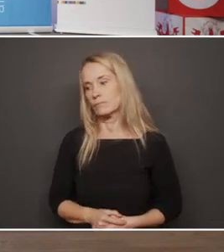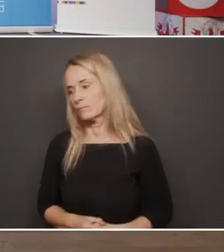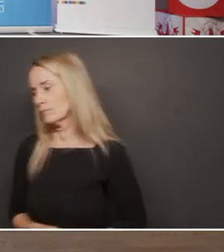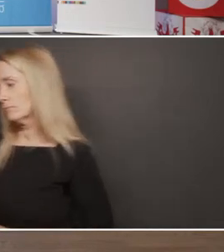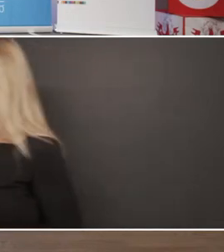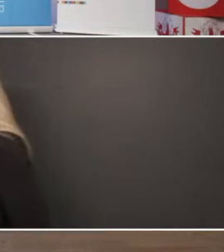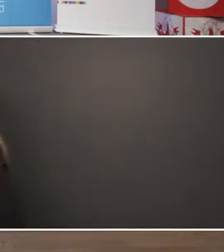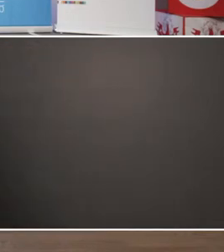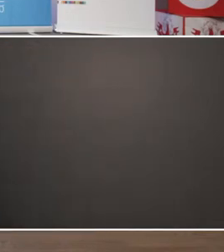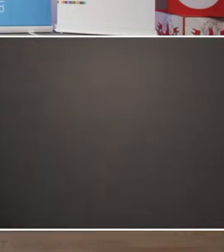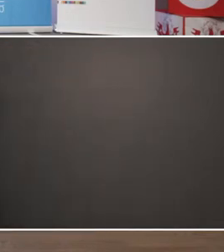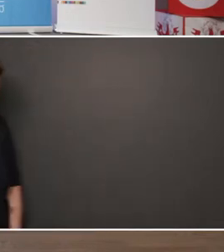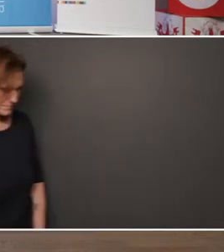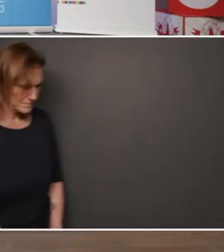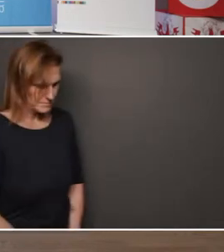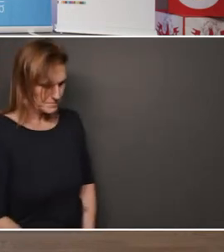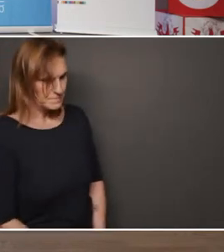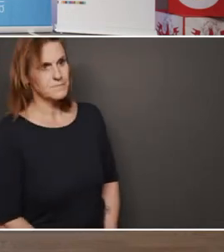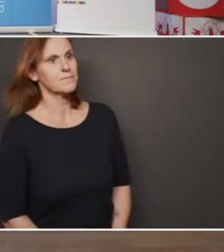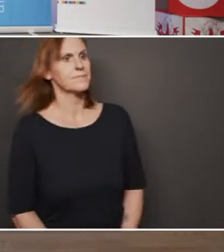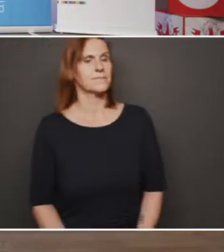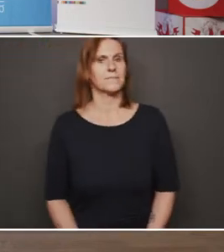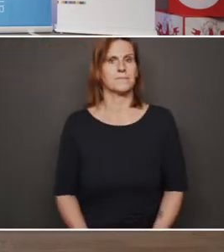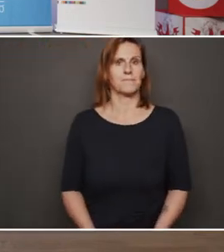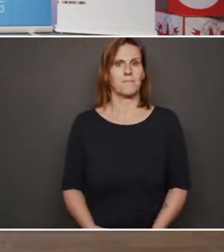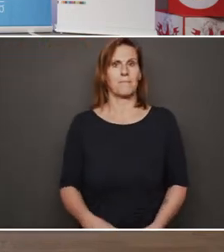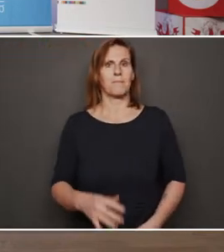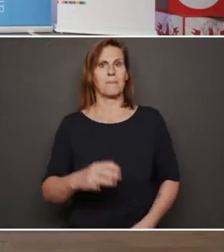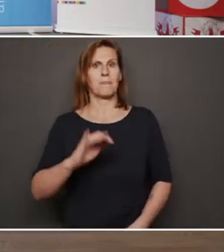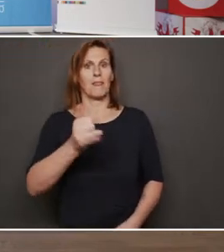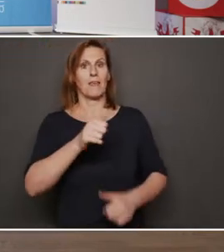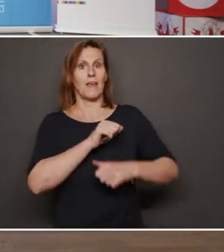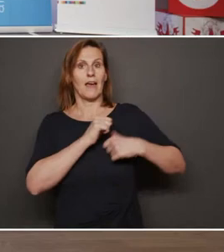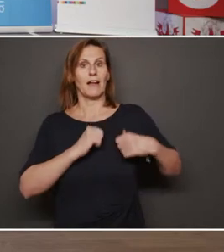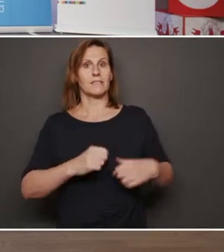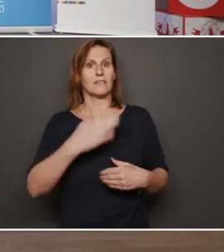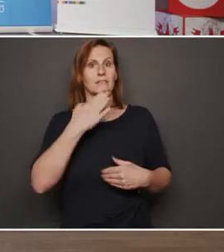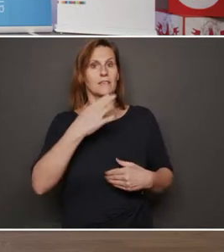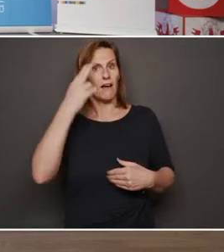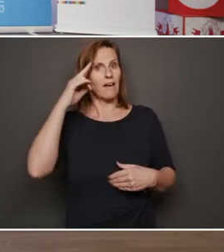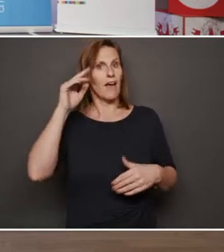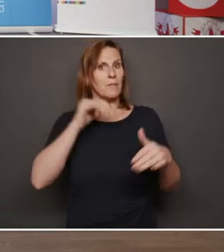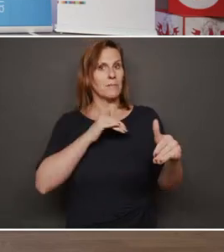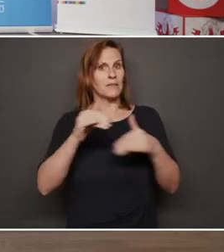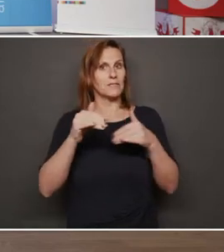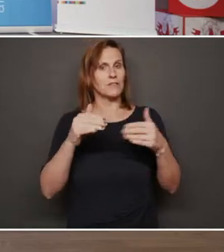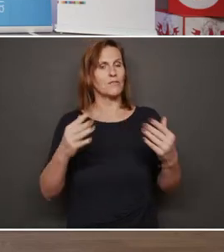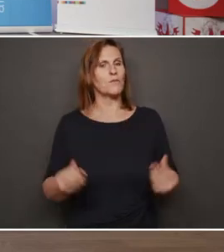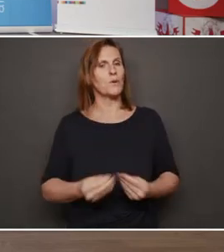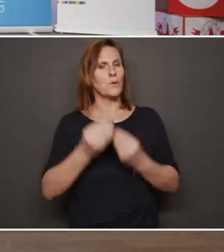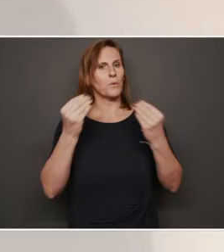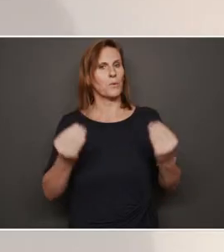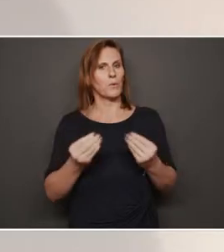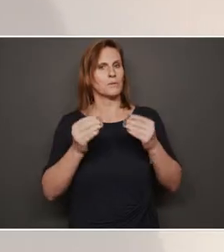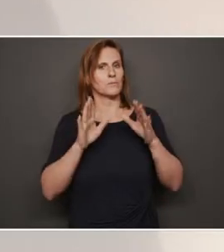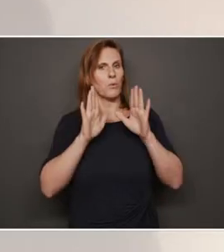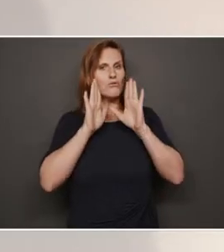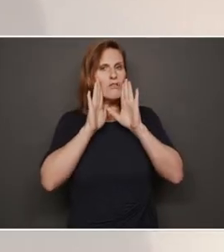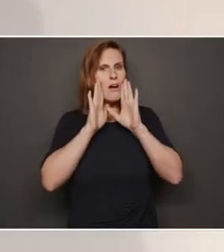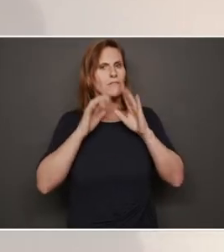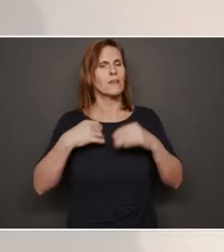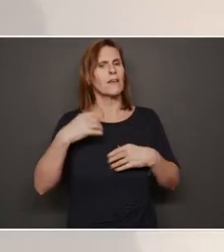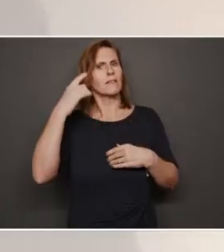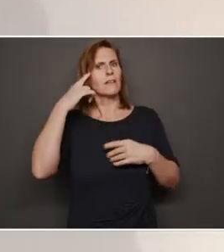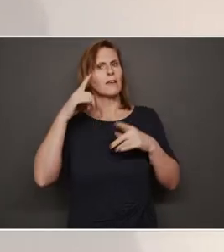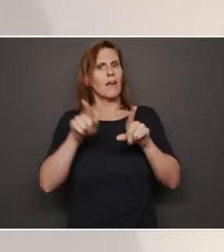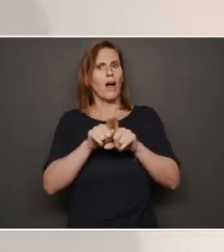Ja, herzlichen Dank an Minister Anschober für diese Grußbotschaft. Ich glaube, es ist wichtig, dass nicht